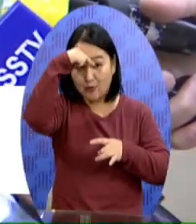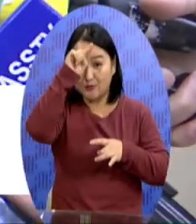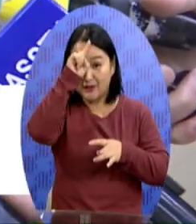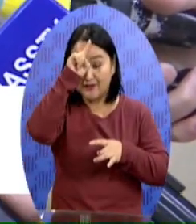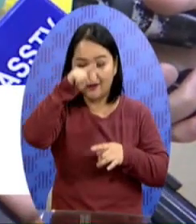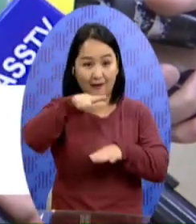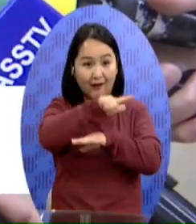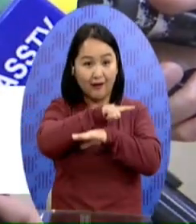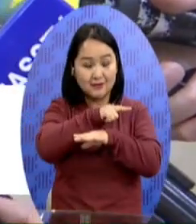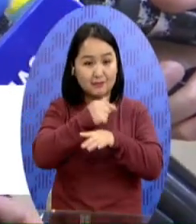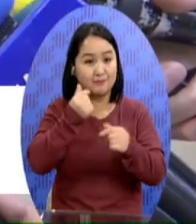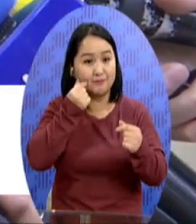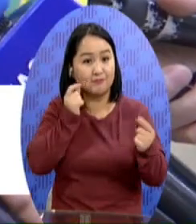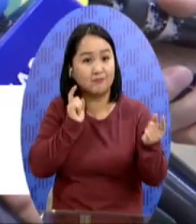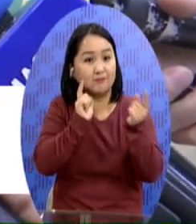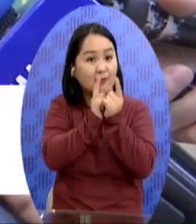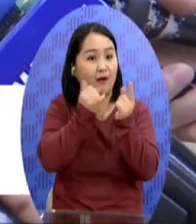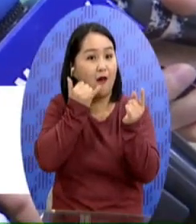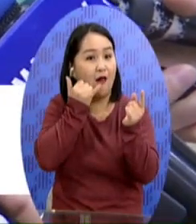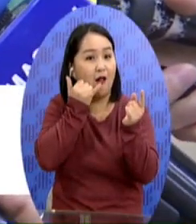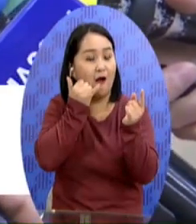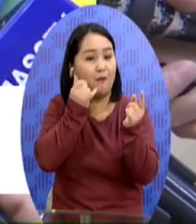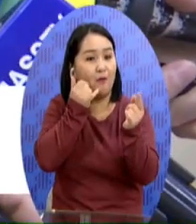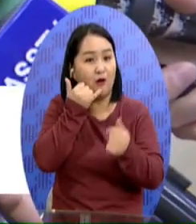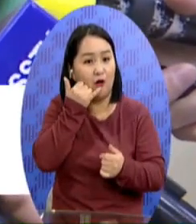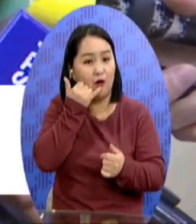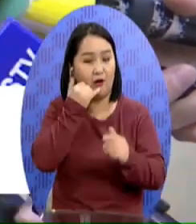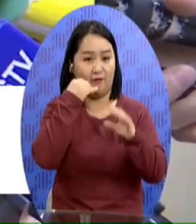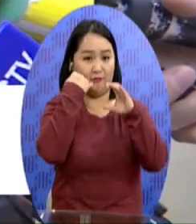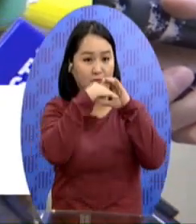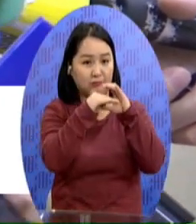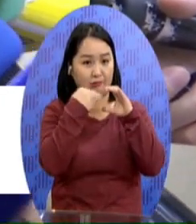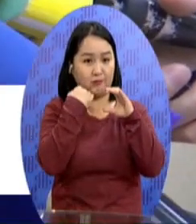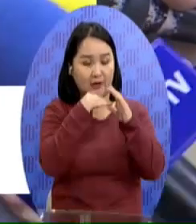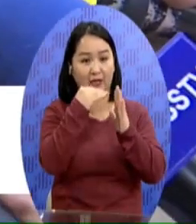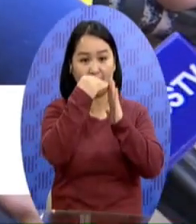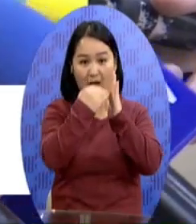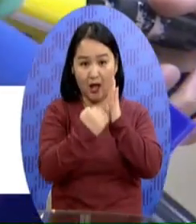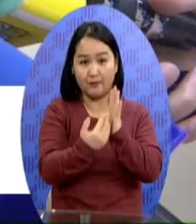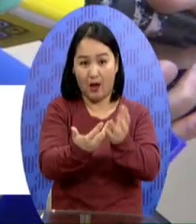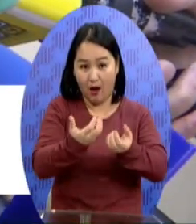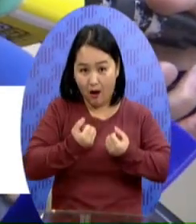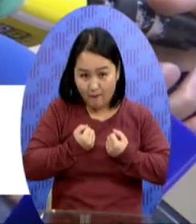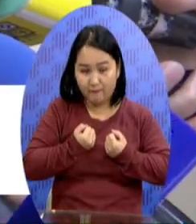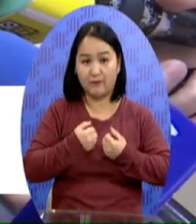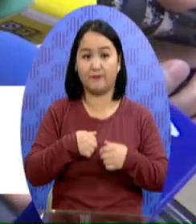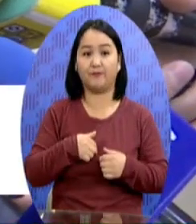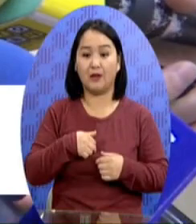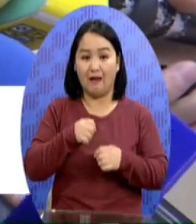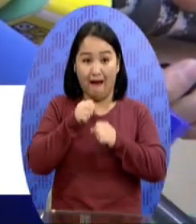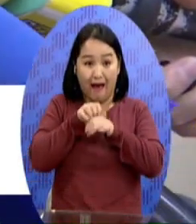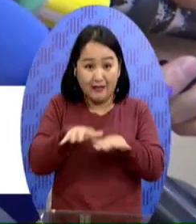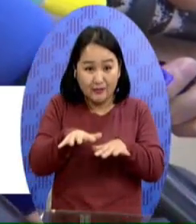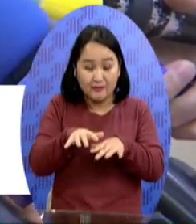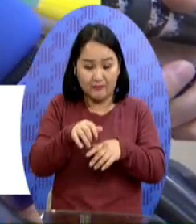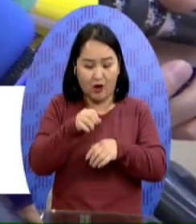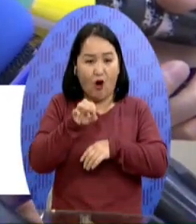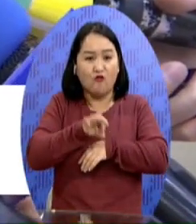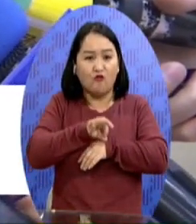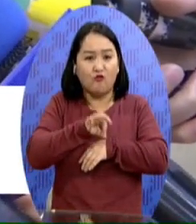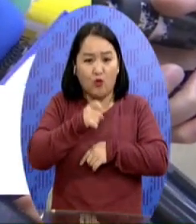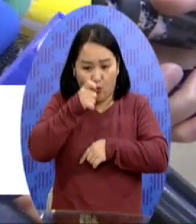бид нар өөрсдөө бичиж холбогдлоо. Мөн одоо имейлэр тайлбар авсан байгаа. Ингэхэд бол тухайн халдвартай иргэн нь Монгол